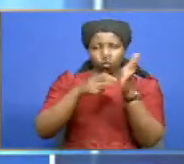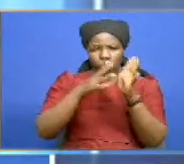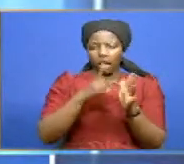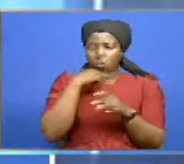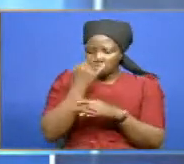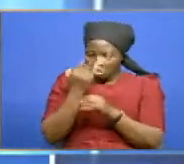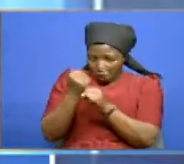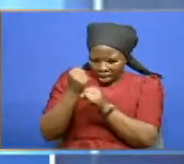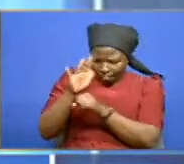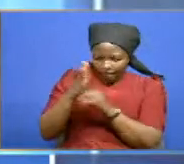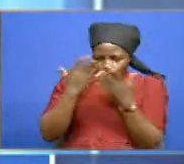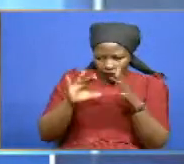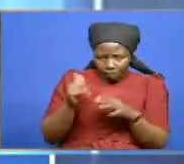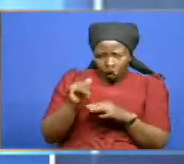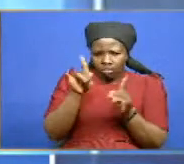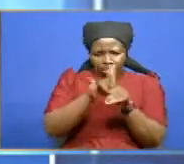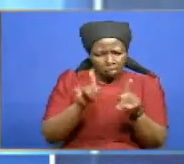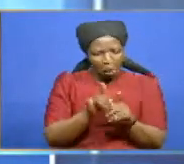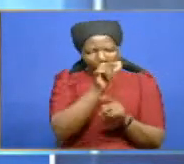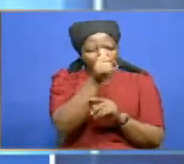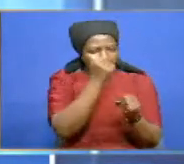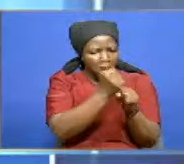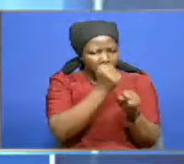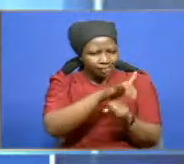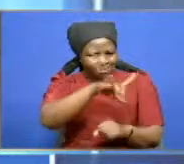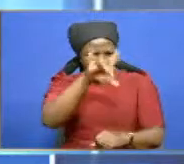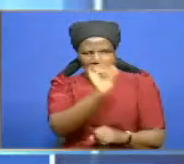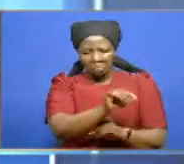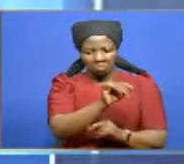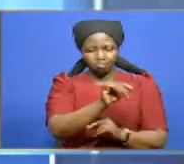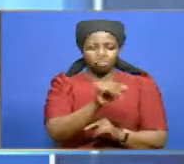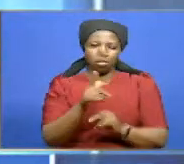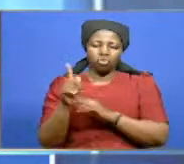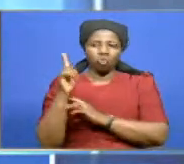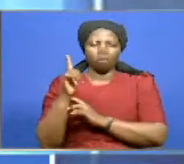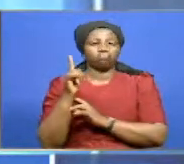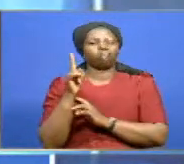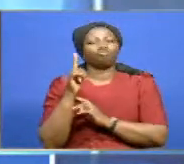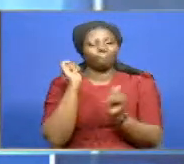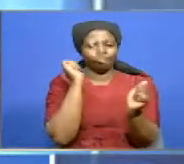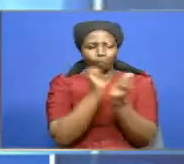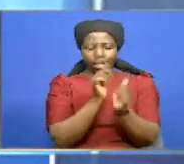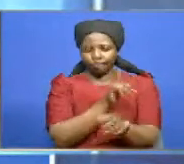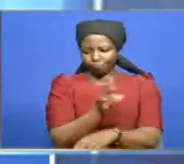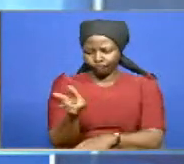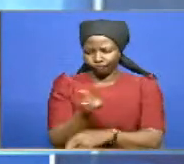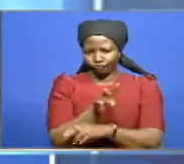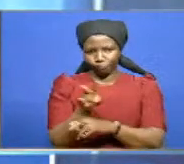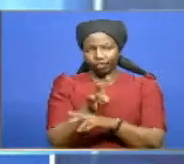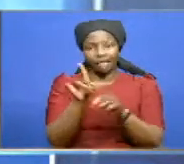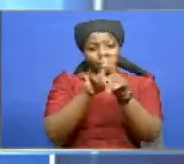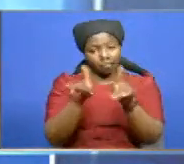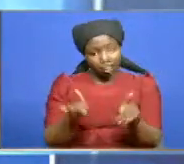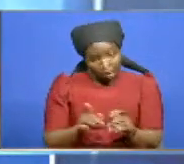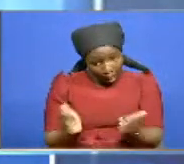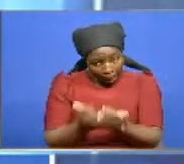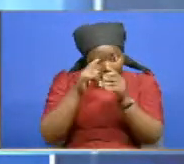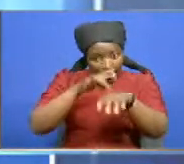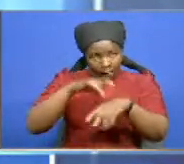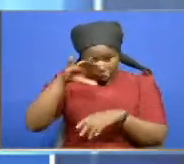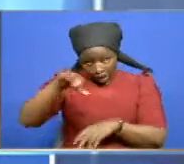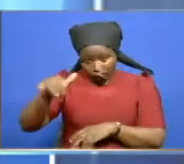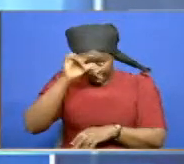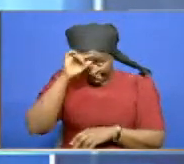na wale wanaofanya kazi duni kuwa watachukuliwa hatua ya sheria. Haya najiri huku gavana huyu akisema serikali yake itatoa zabuni